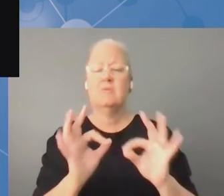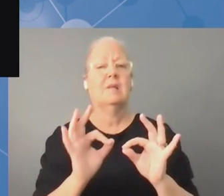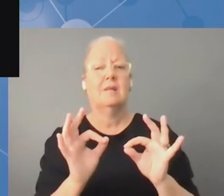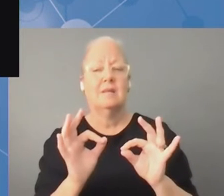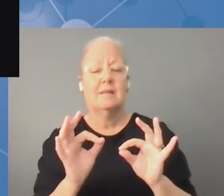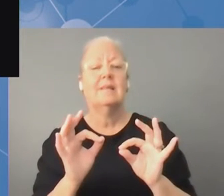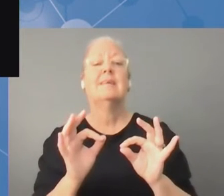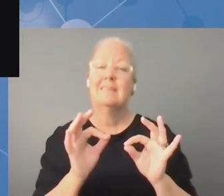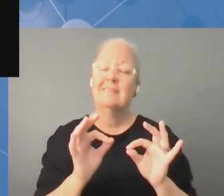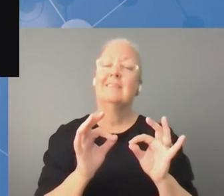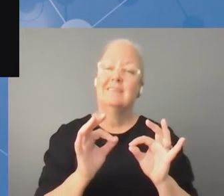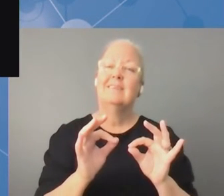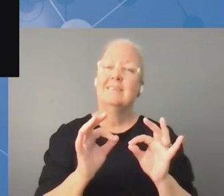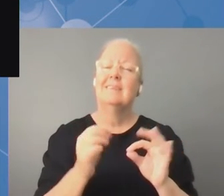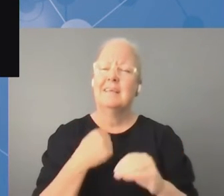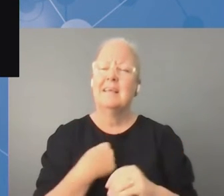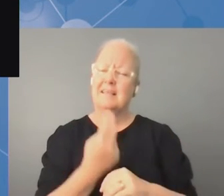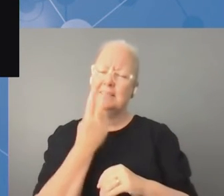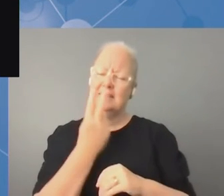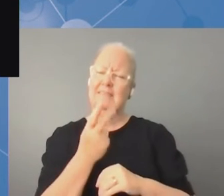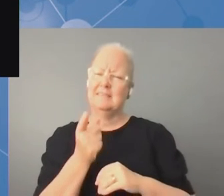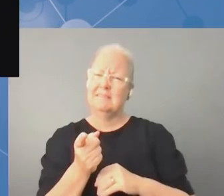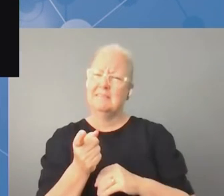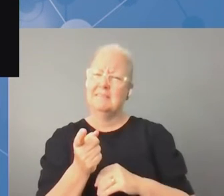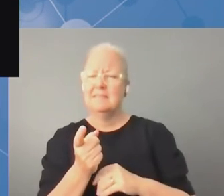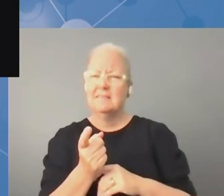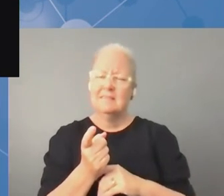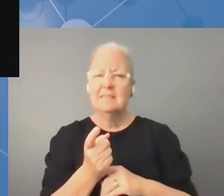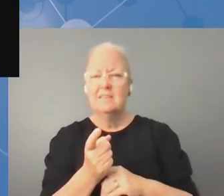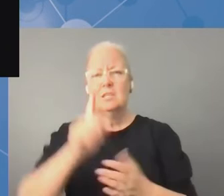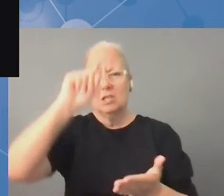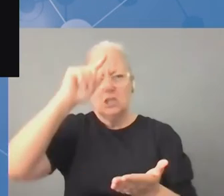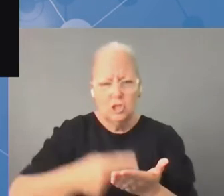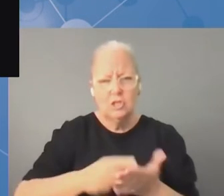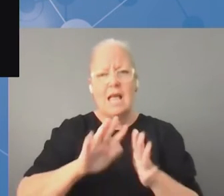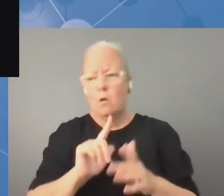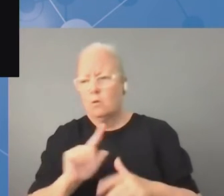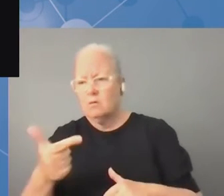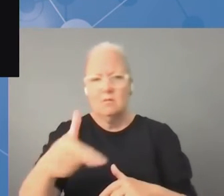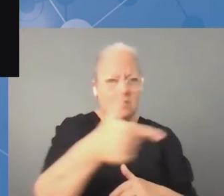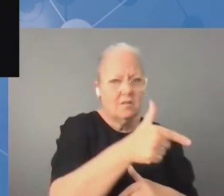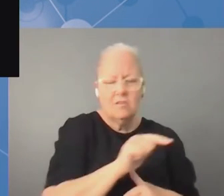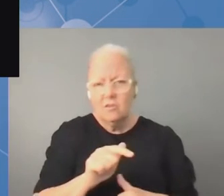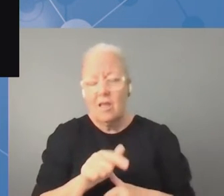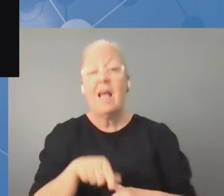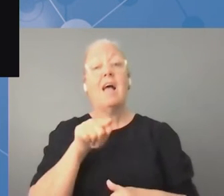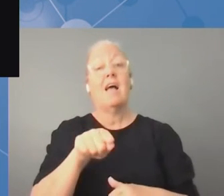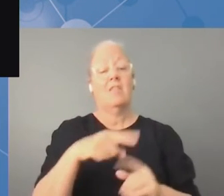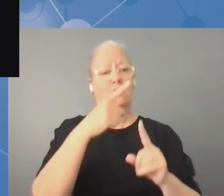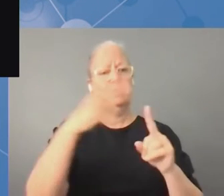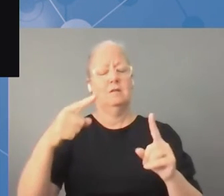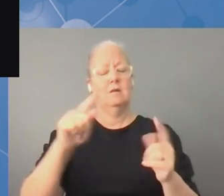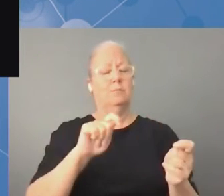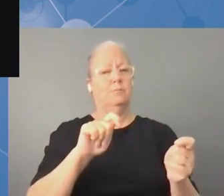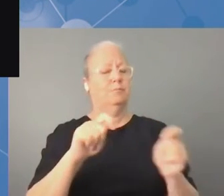правильность модели многостороннего управления интернетом. И вот два замечания. Качество дискуссий замечательное.